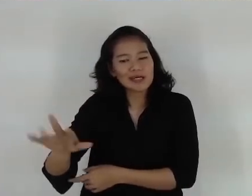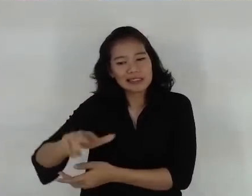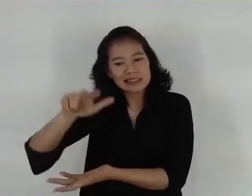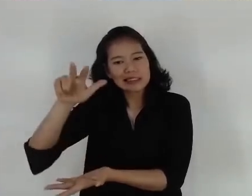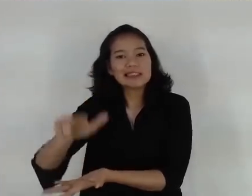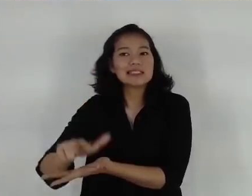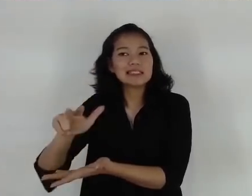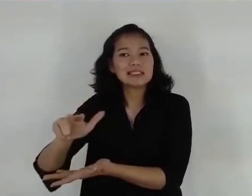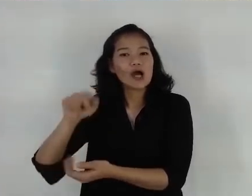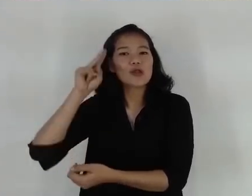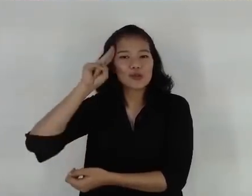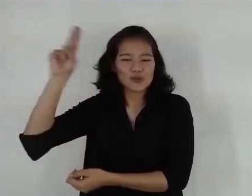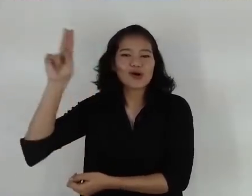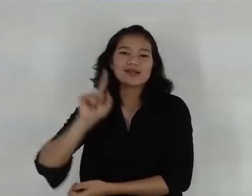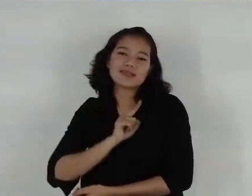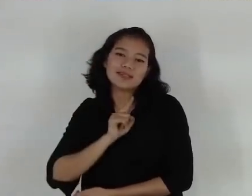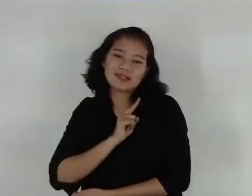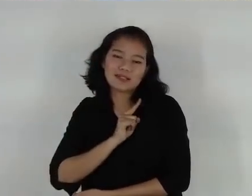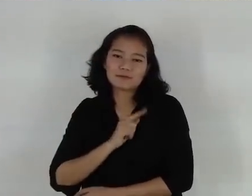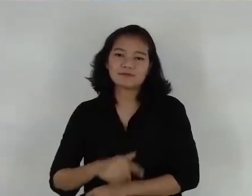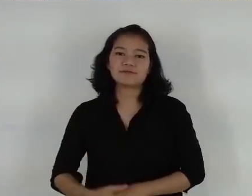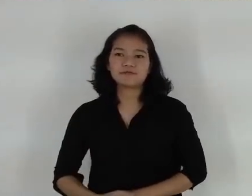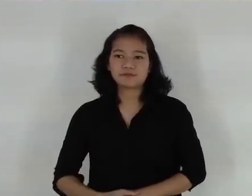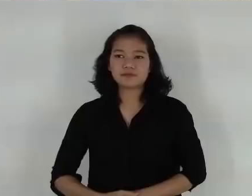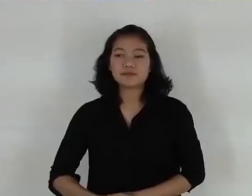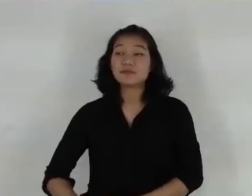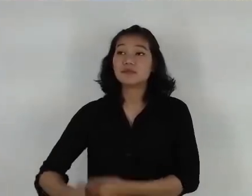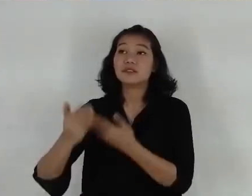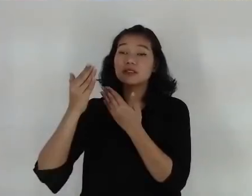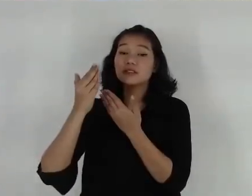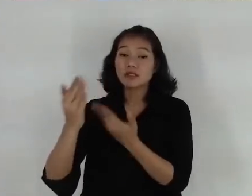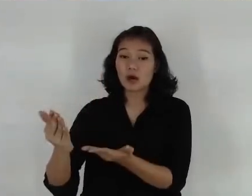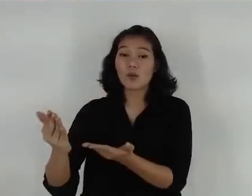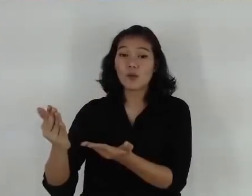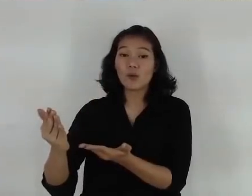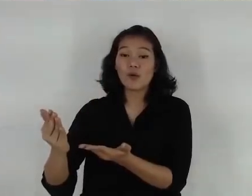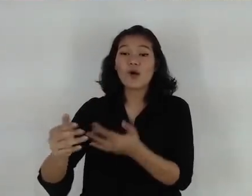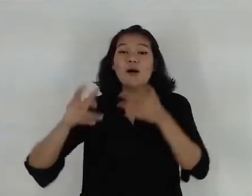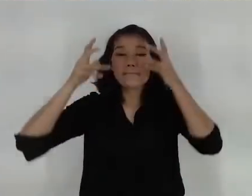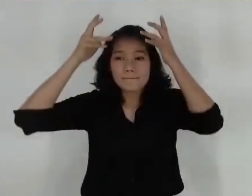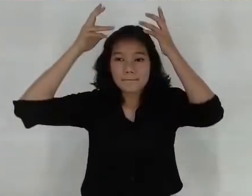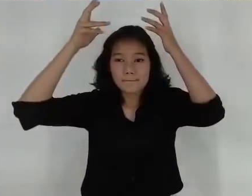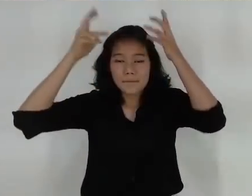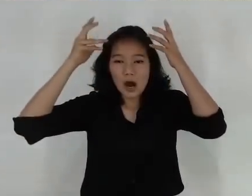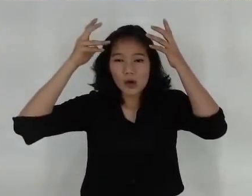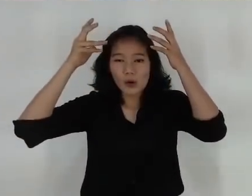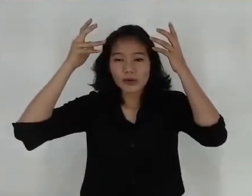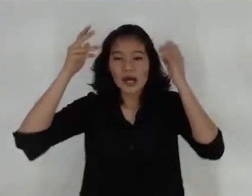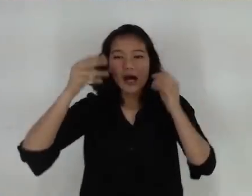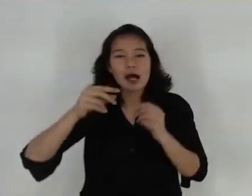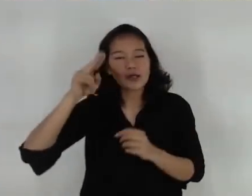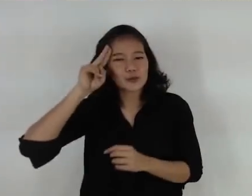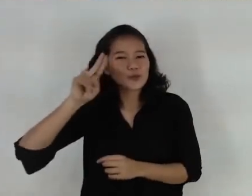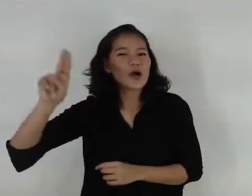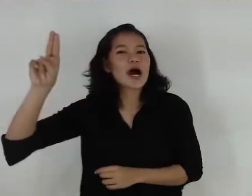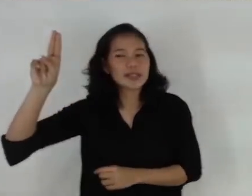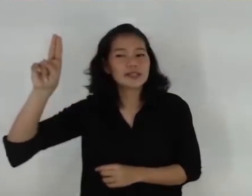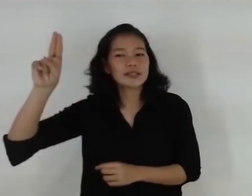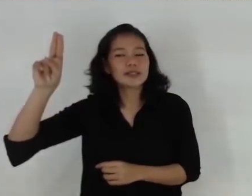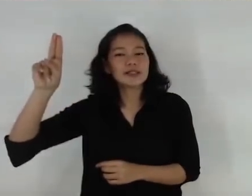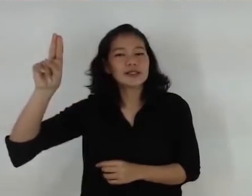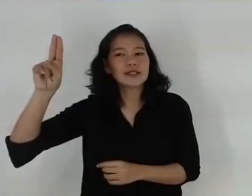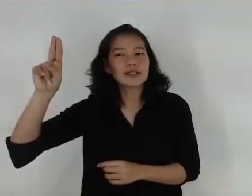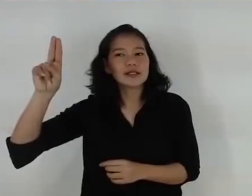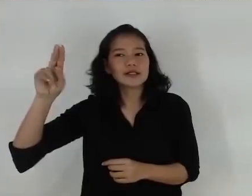ditentukan oleh Tuhan sendiri engkau akan menjadi mahkota keagungan ditangan Tuhan dan